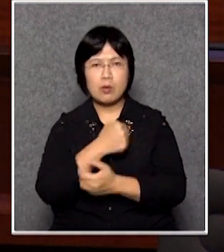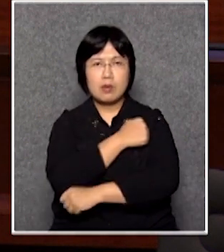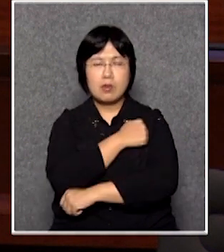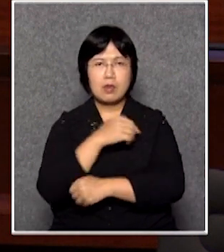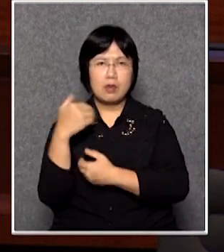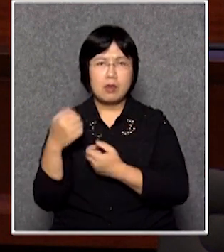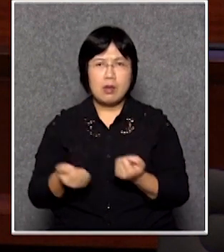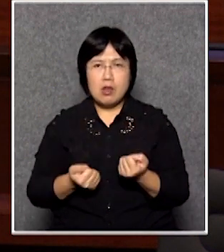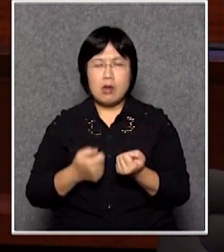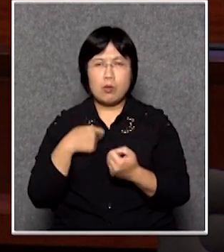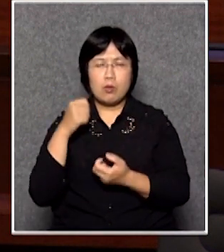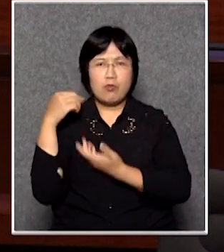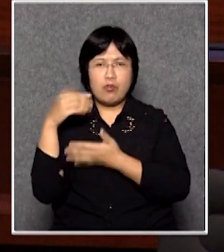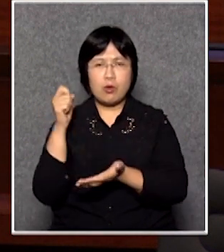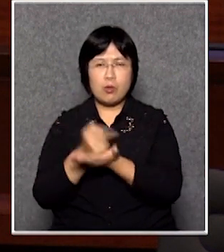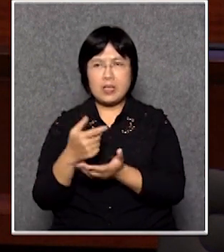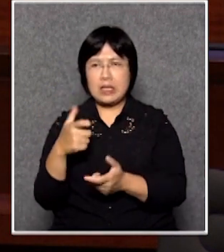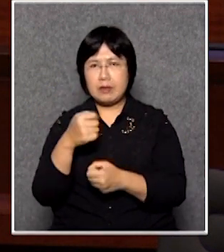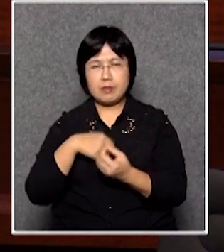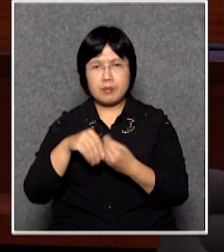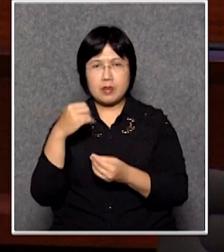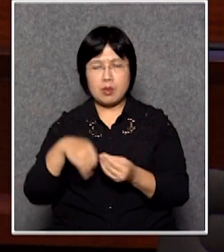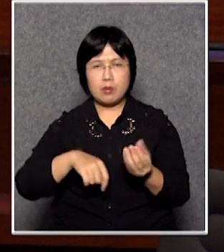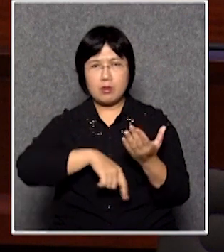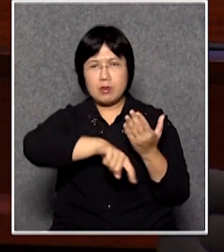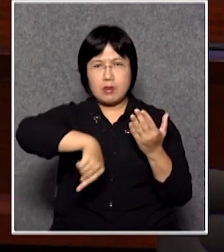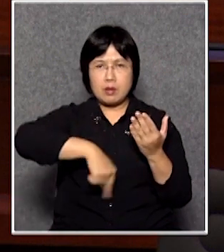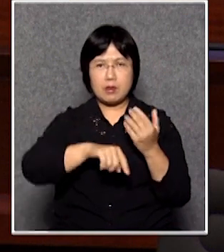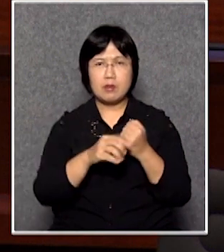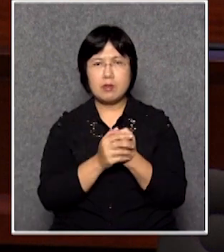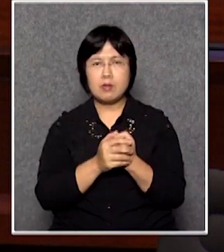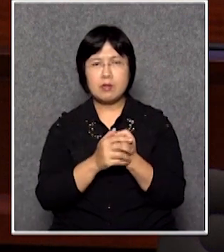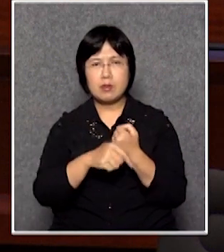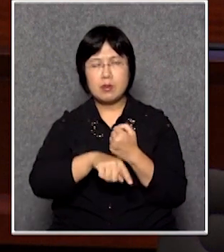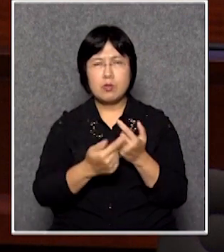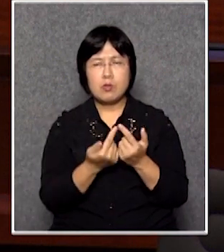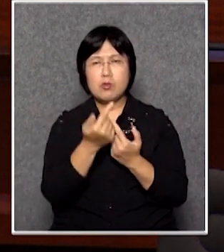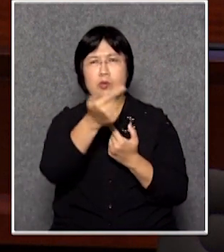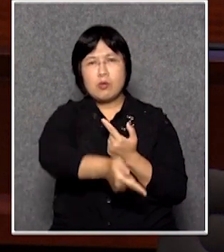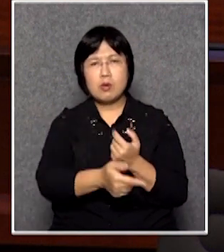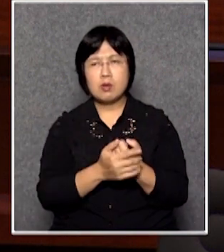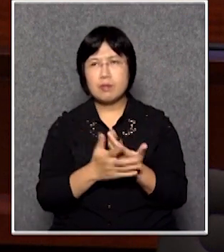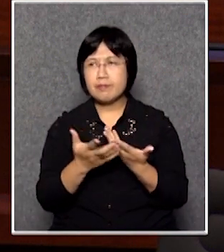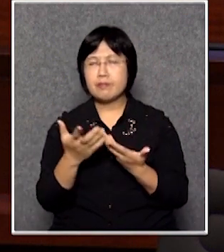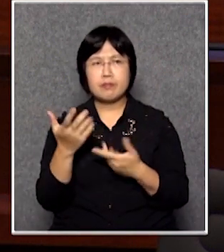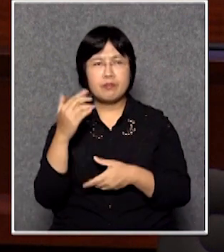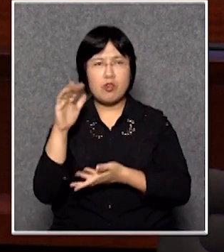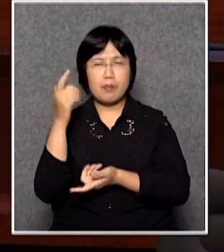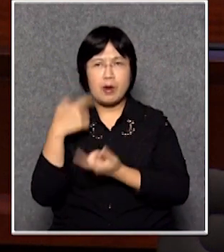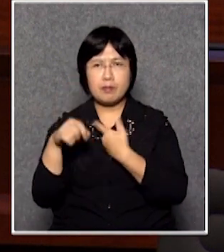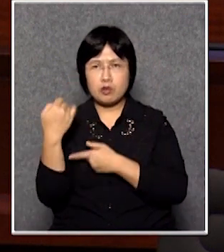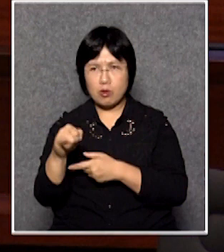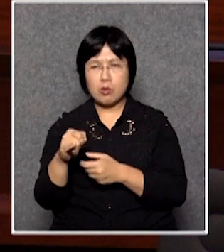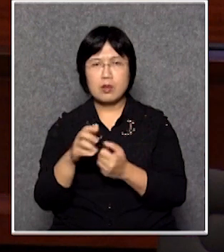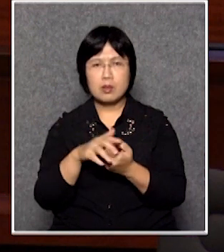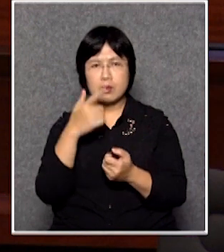本高昂、資金短缺、環保原地地點偏遠、成品沒有出路等等問題，即使沒有